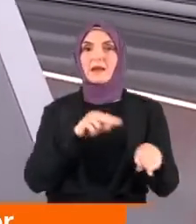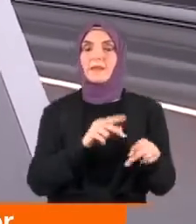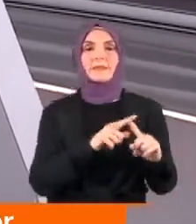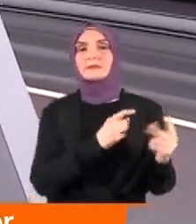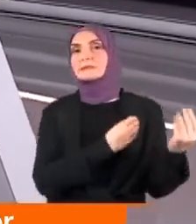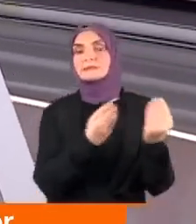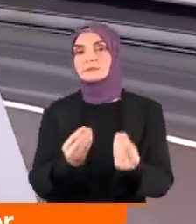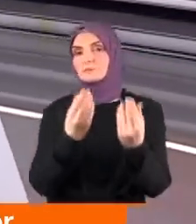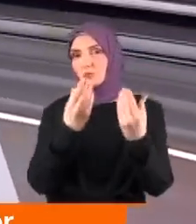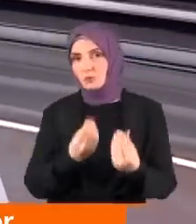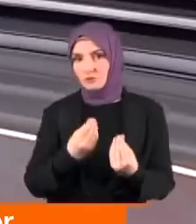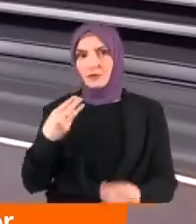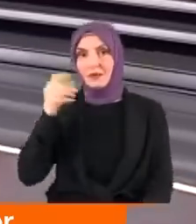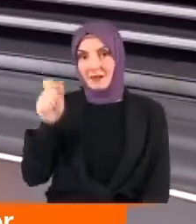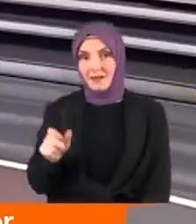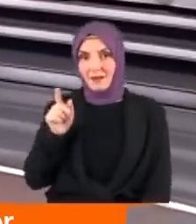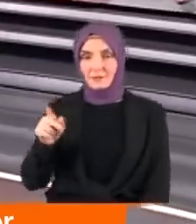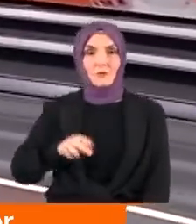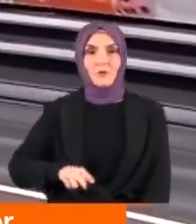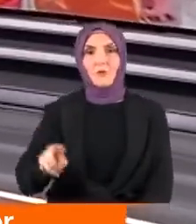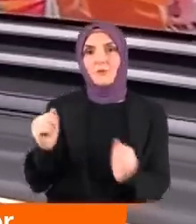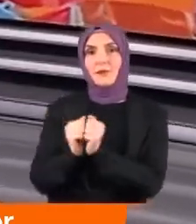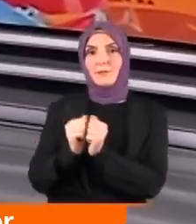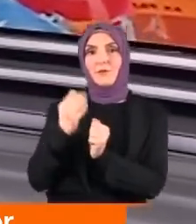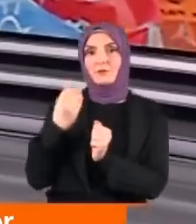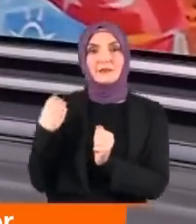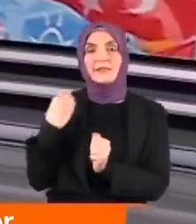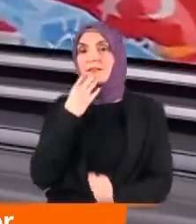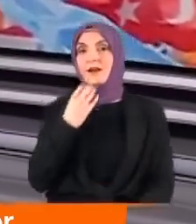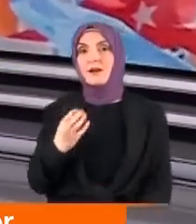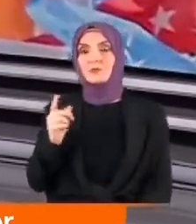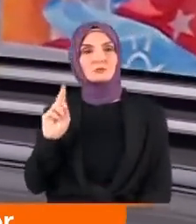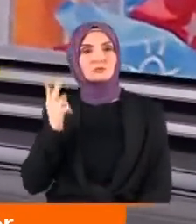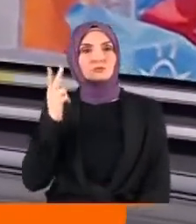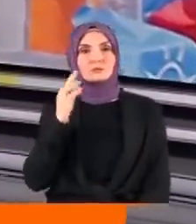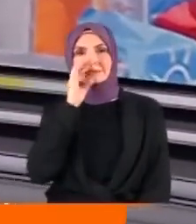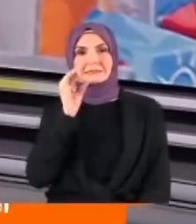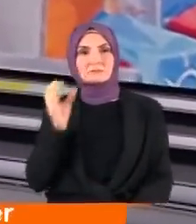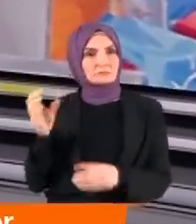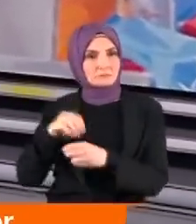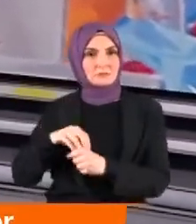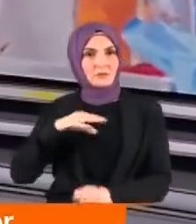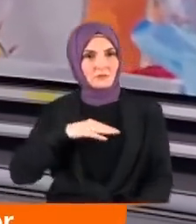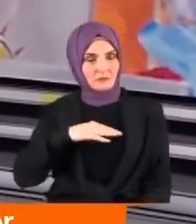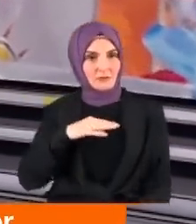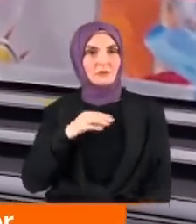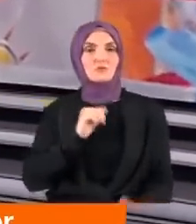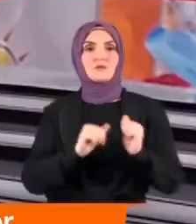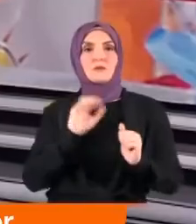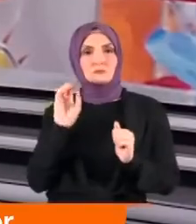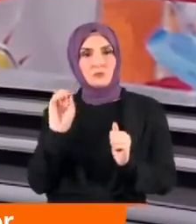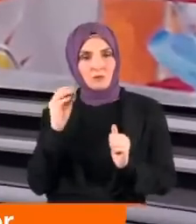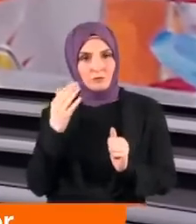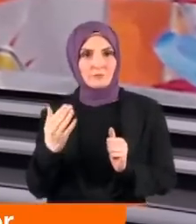yola birlikte yürüyeceği yeni kadrolar için listede sürpriz isimlere yer verdi. Akademisyenler, gazeteciler, oyuncular, müzisyenler